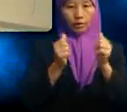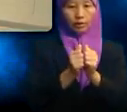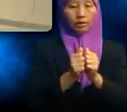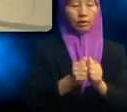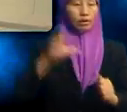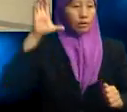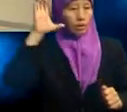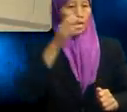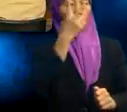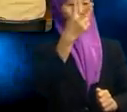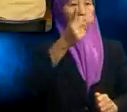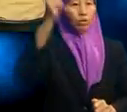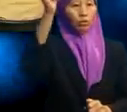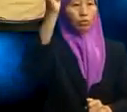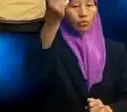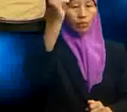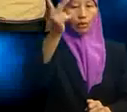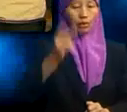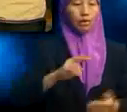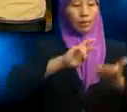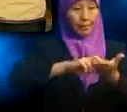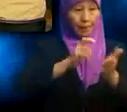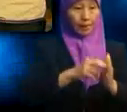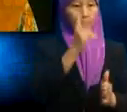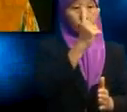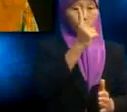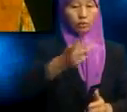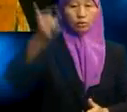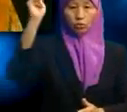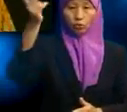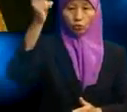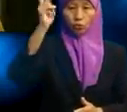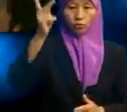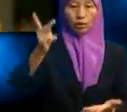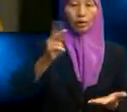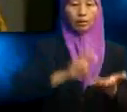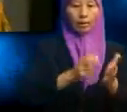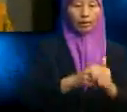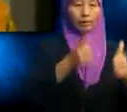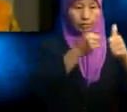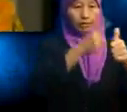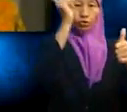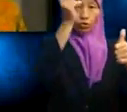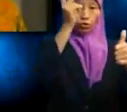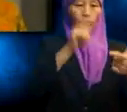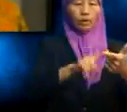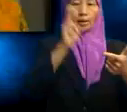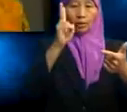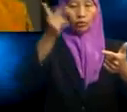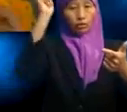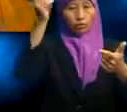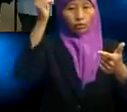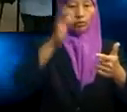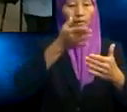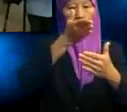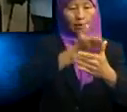dua khutbah. Maksud dua khutbah di sini ialah di antara khutbah pertama dan khutbah kedua,